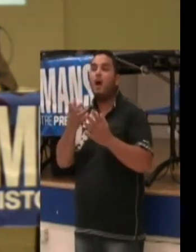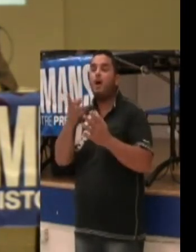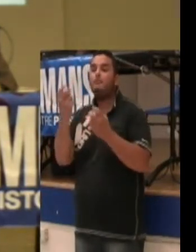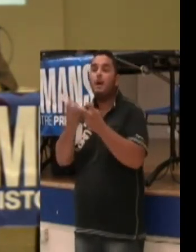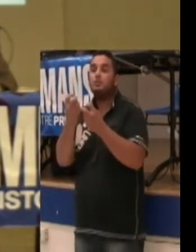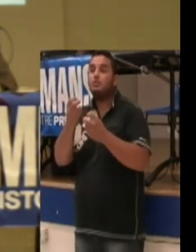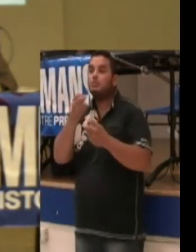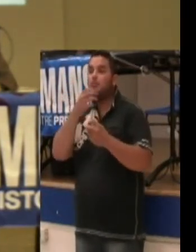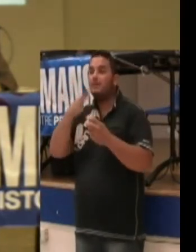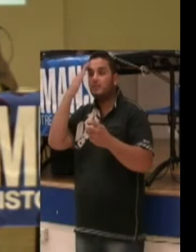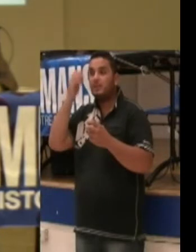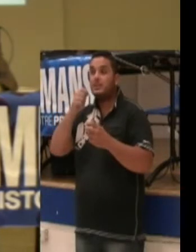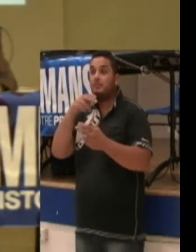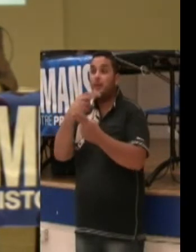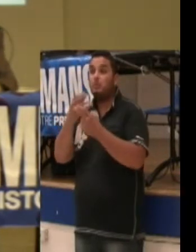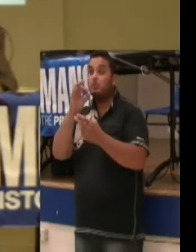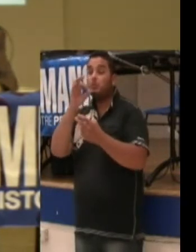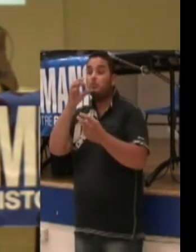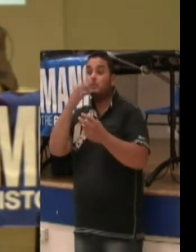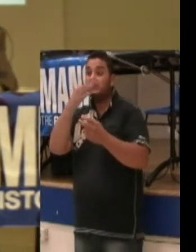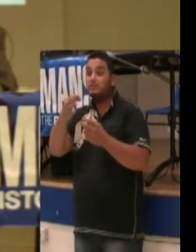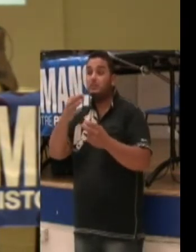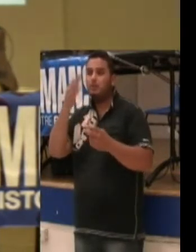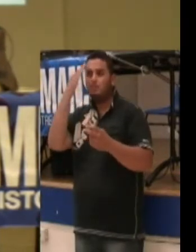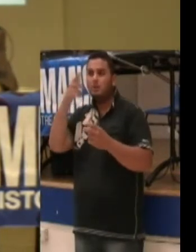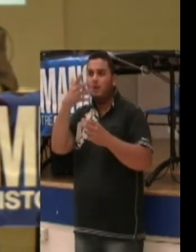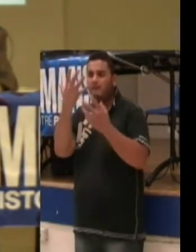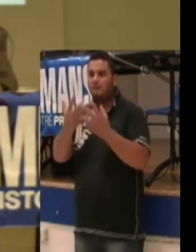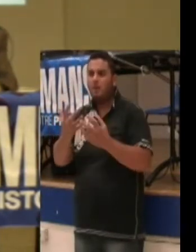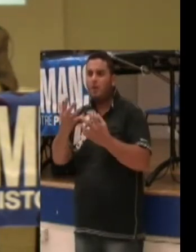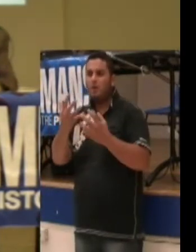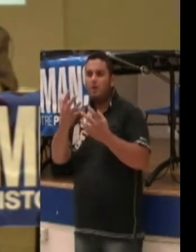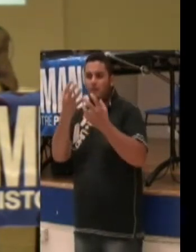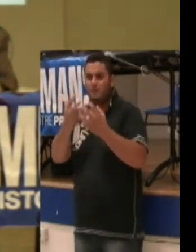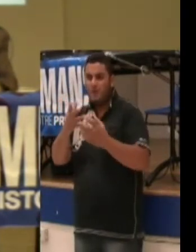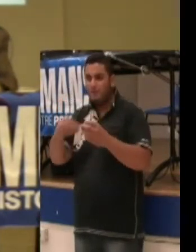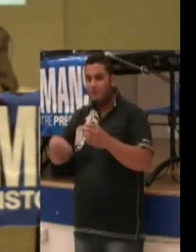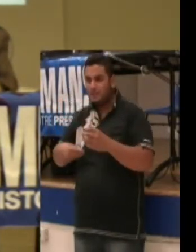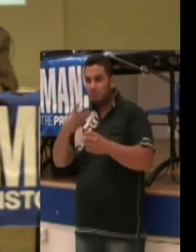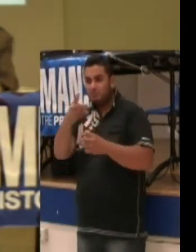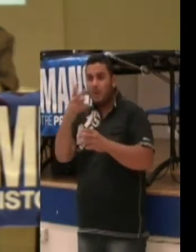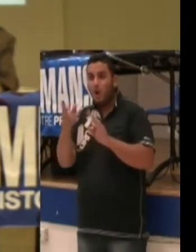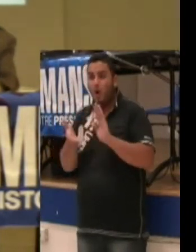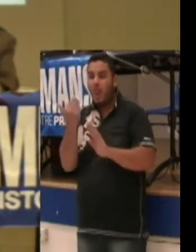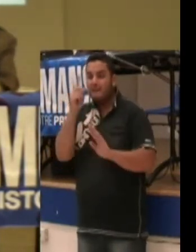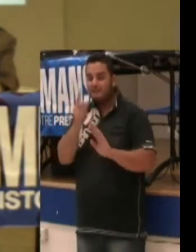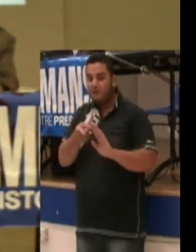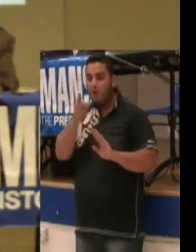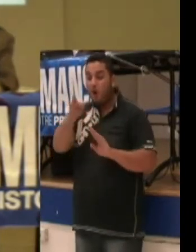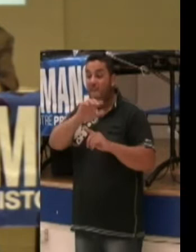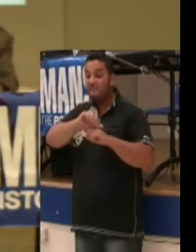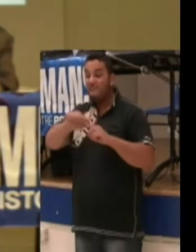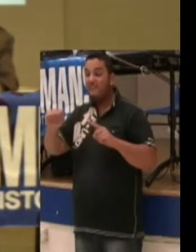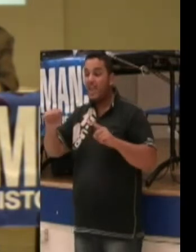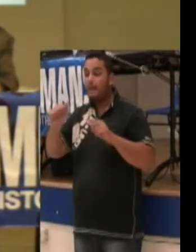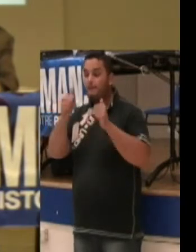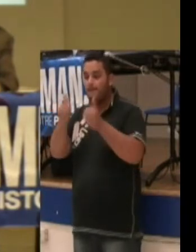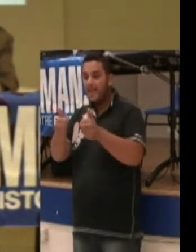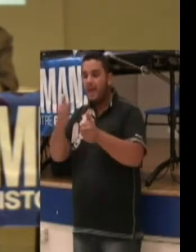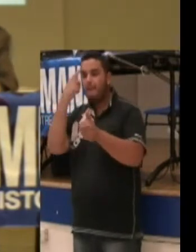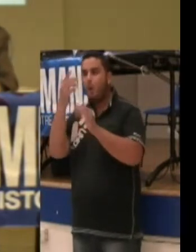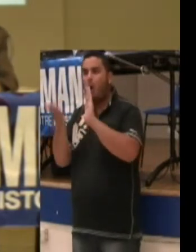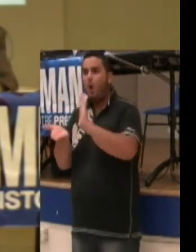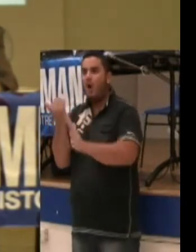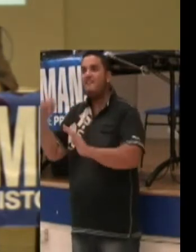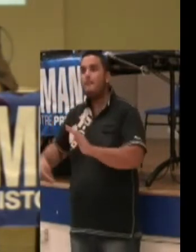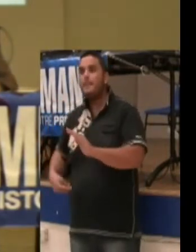les désagréments. Alors, quand j'ai cherché la traduction, donc la traduction, ils mettent le froid et autres. Regardez,